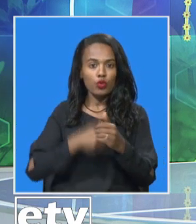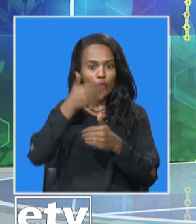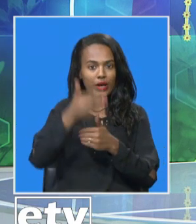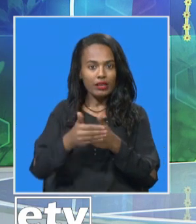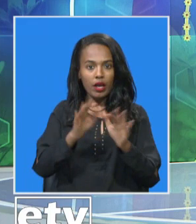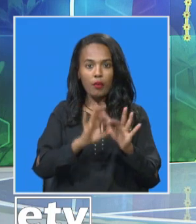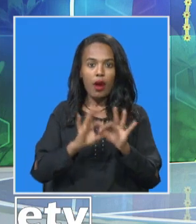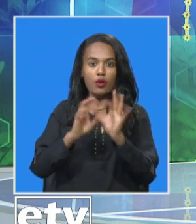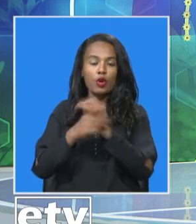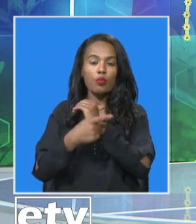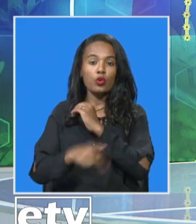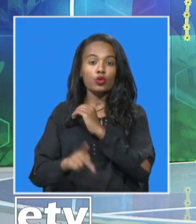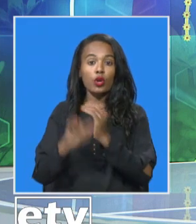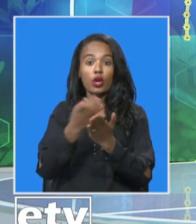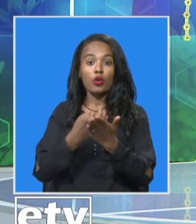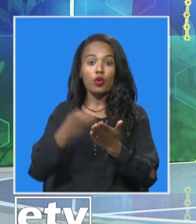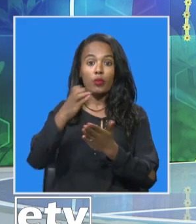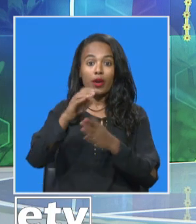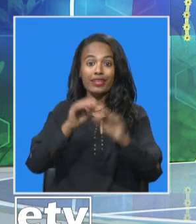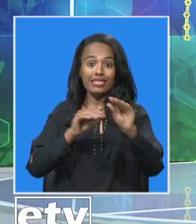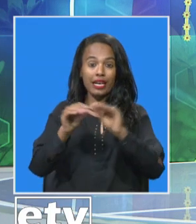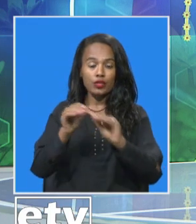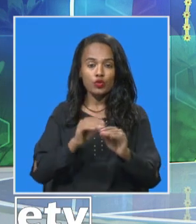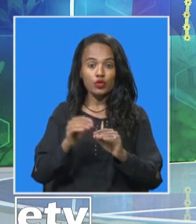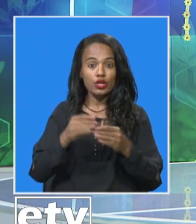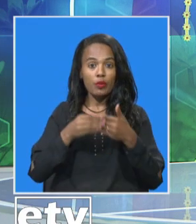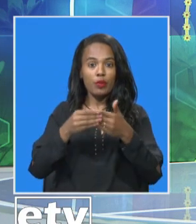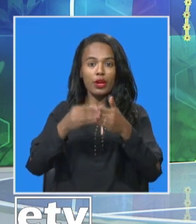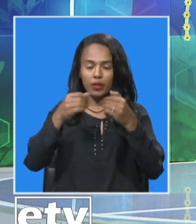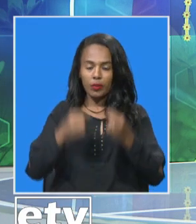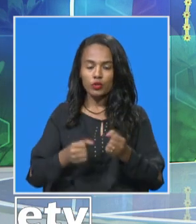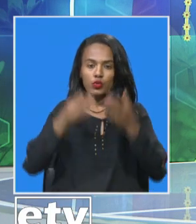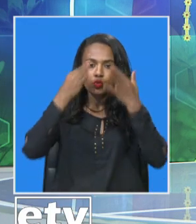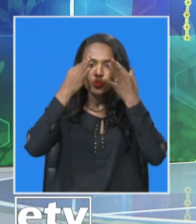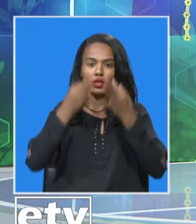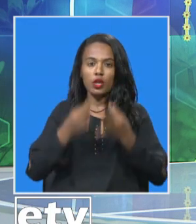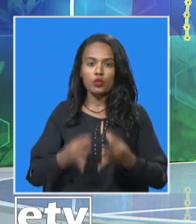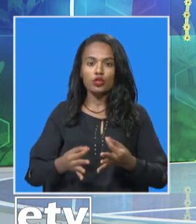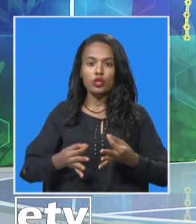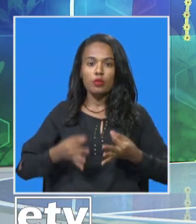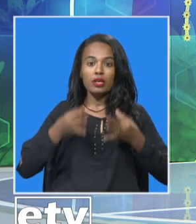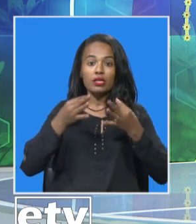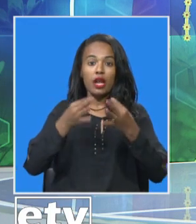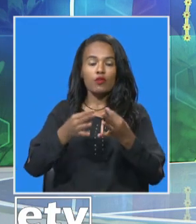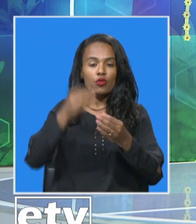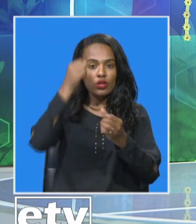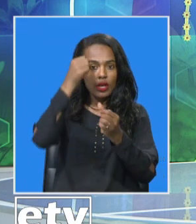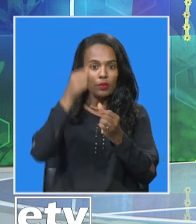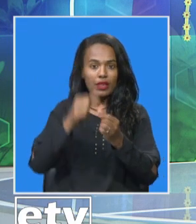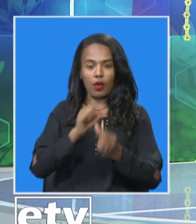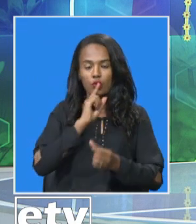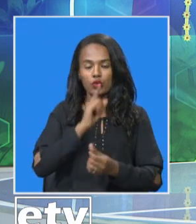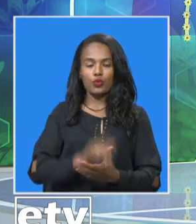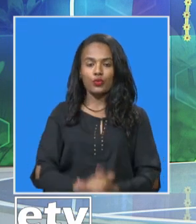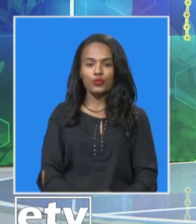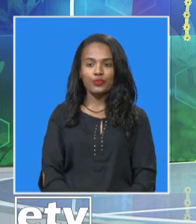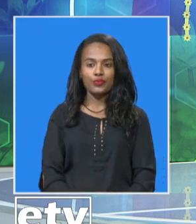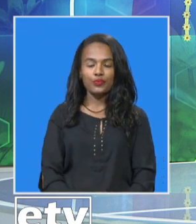በቀጣይ ማህበራዊ፣ ፖለቲካዊና ኢኮኖሚያዊ እንቅስቃሴዎችን ለመምራት የሚያስችሉ ውሳኔዎችን ማሳለፉ የሚታወስ ነው።